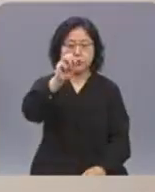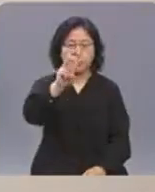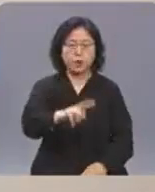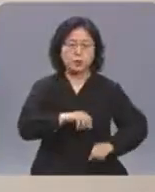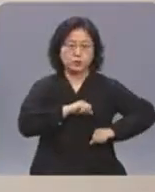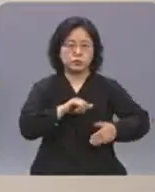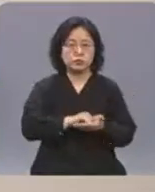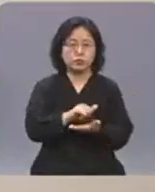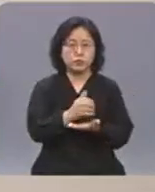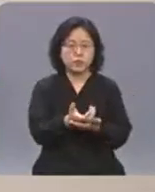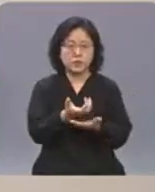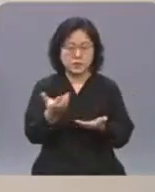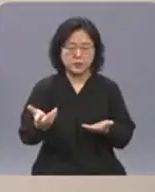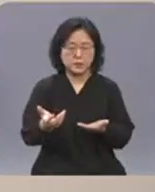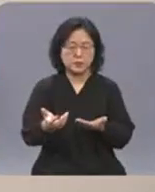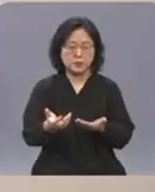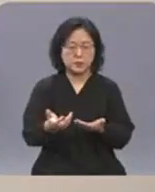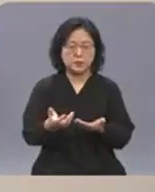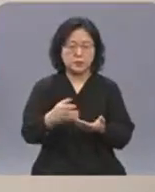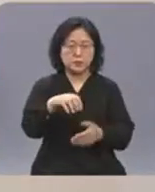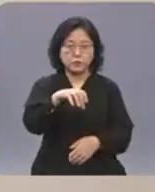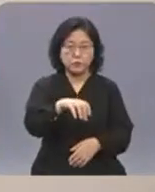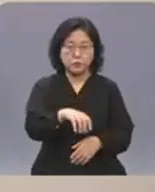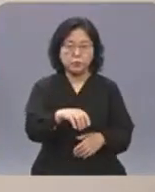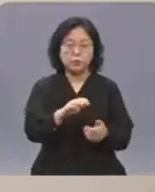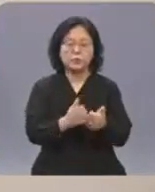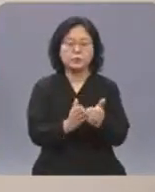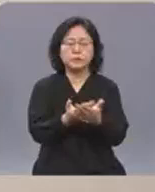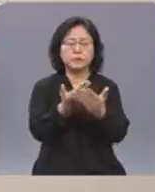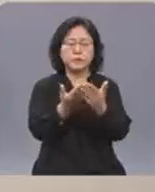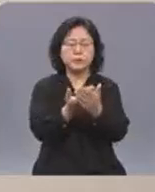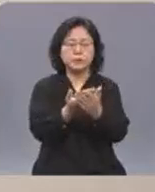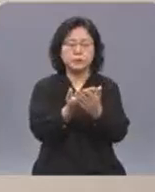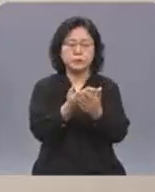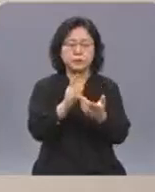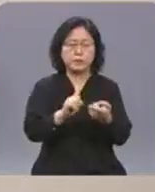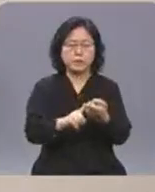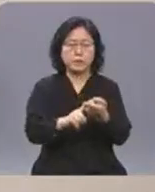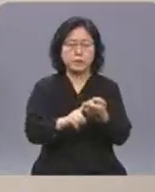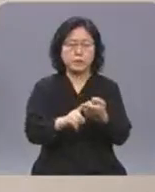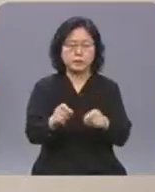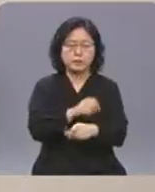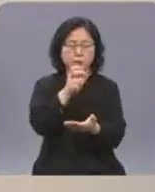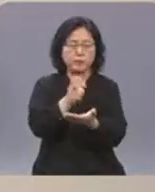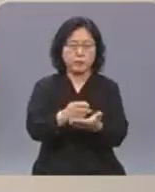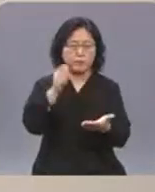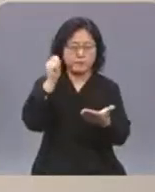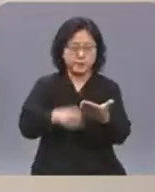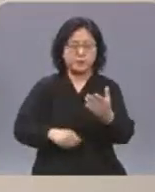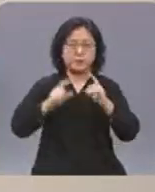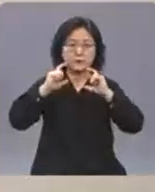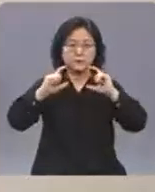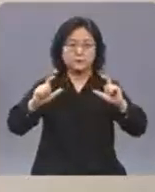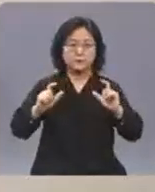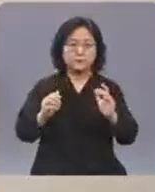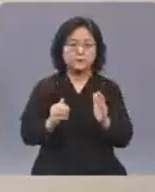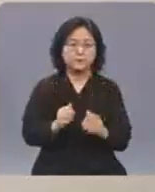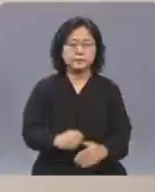광주 군공항의존 및 종전부지 개발 등에 관한 특별법은 대안은 가결되었음을 선포합니다